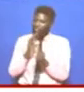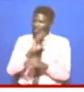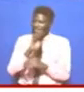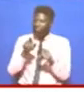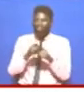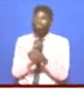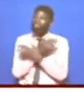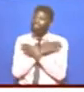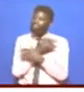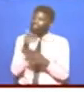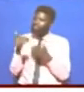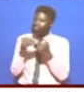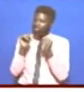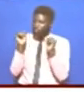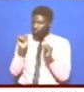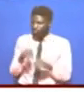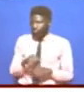zao.